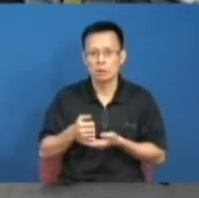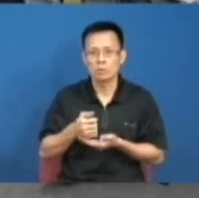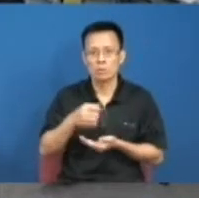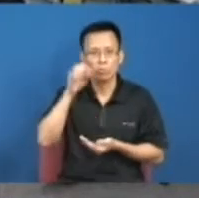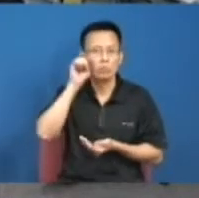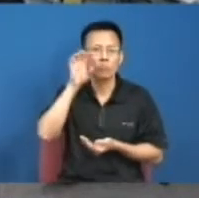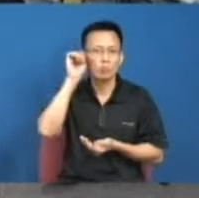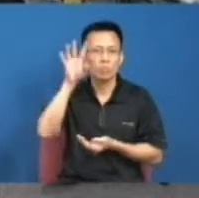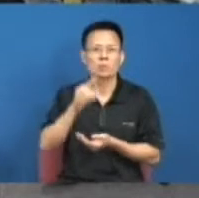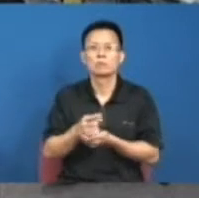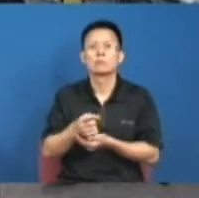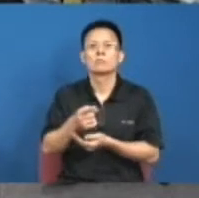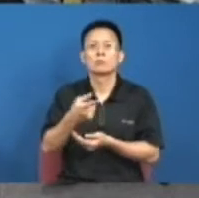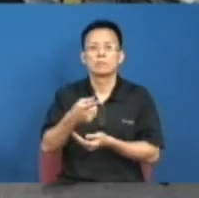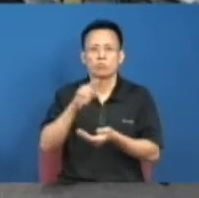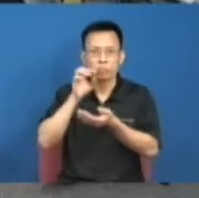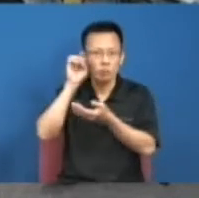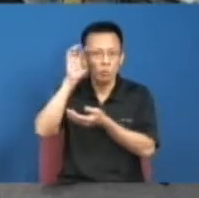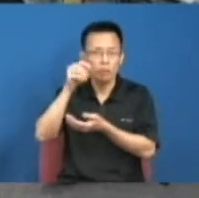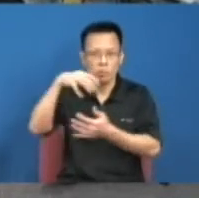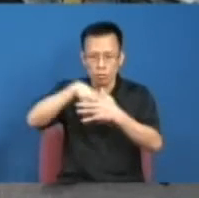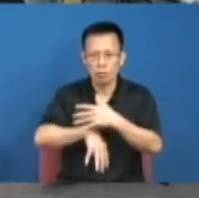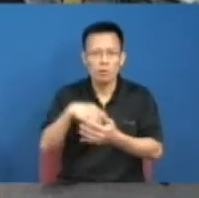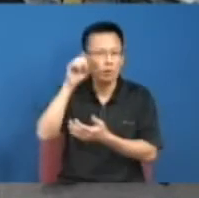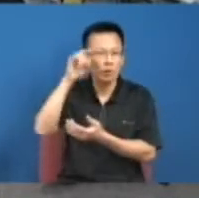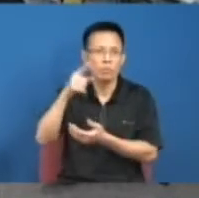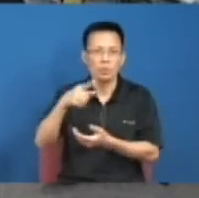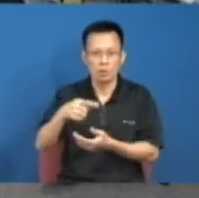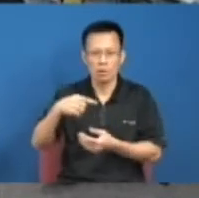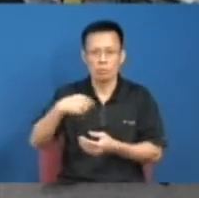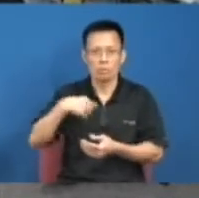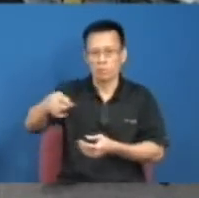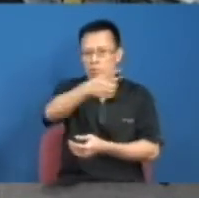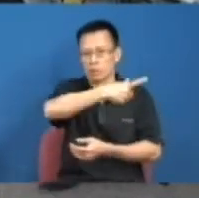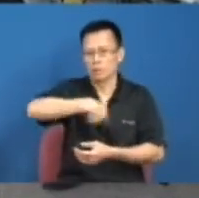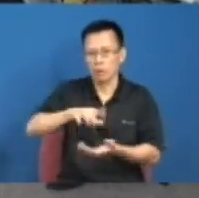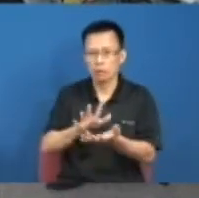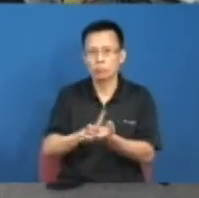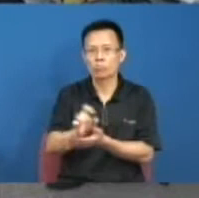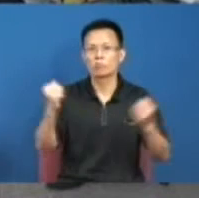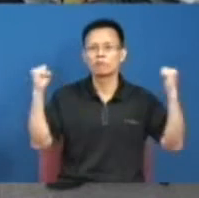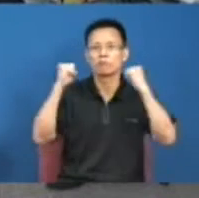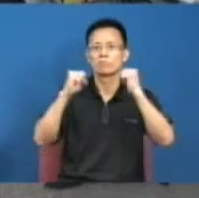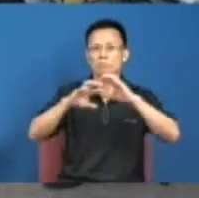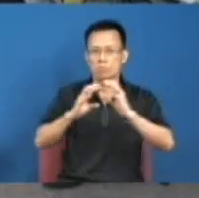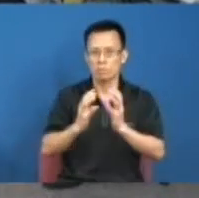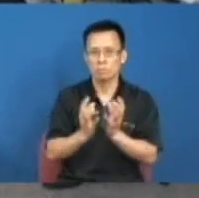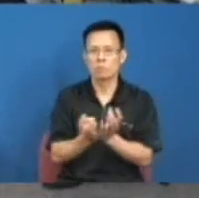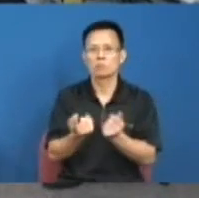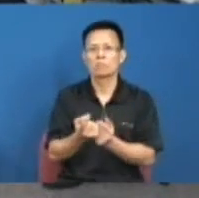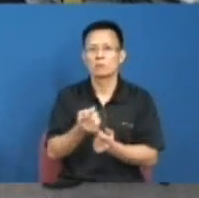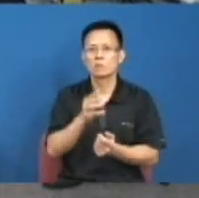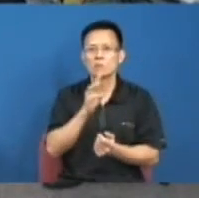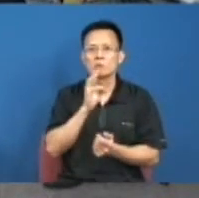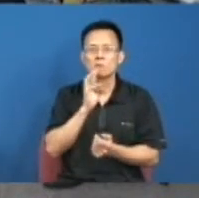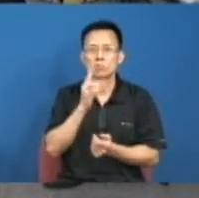但係咧？顧問中之的顧問就是我們專業動力了，好像蒲職一樣，他們都會給意見，好像那天我們